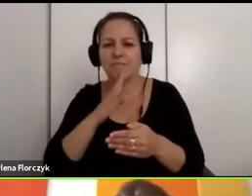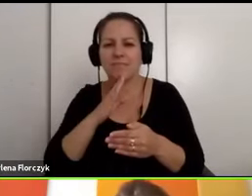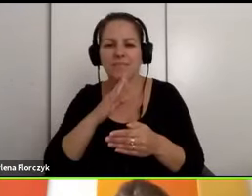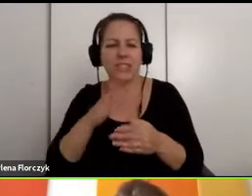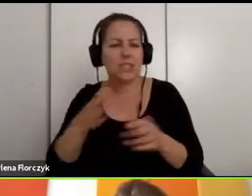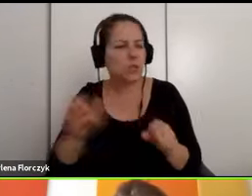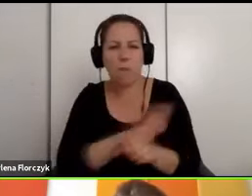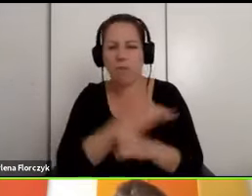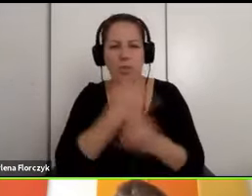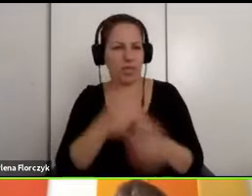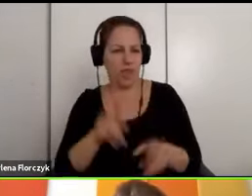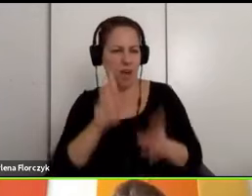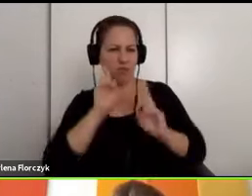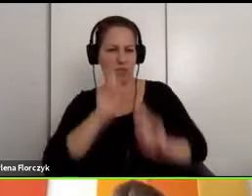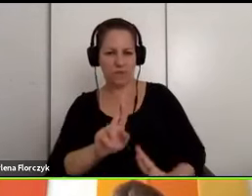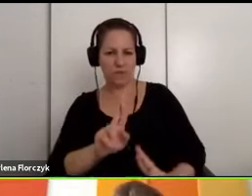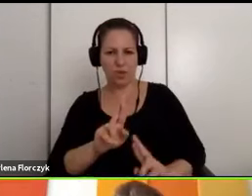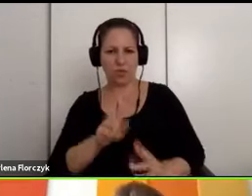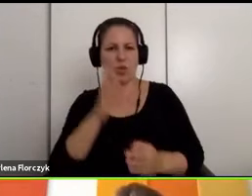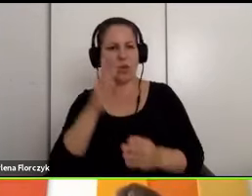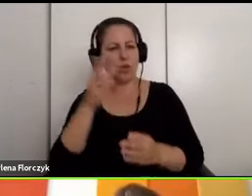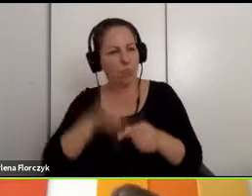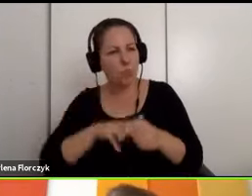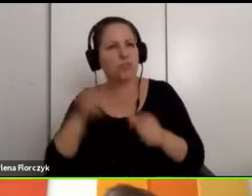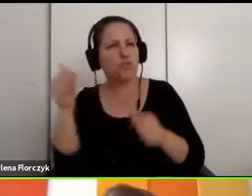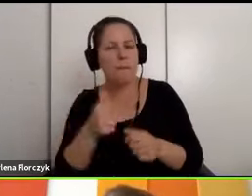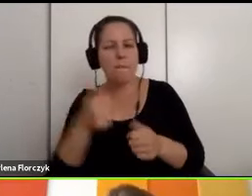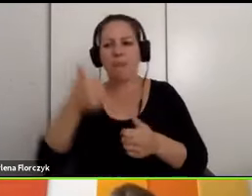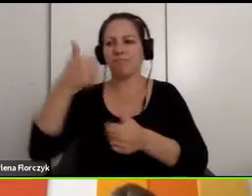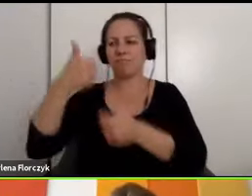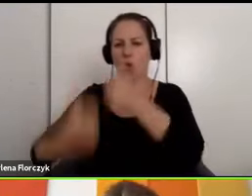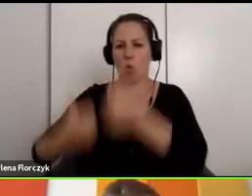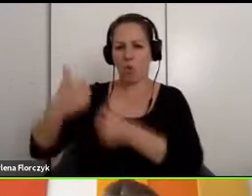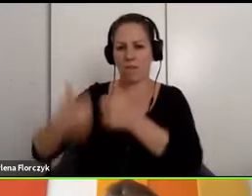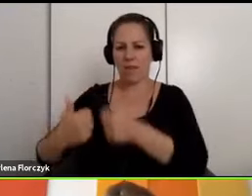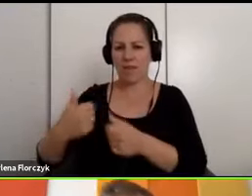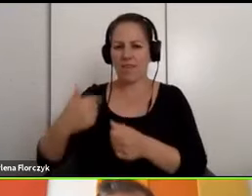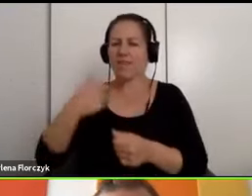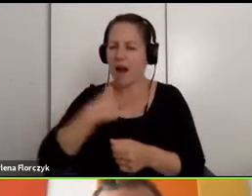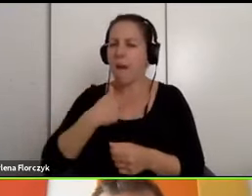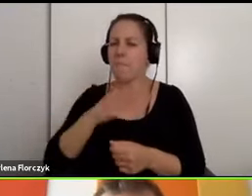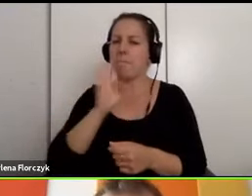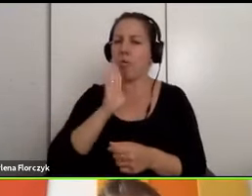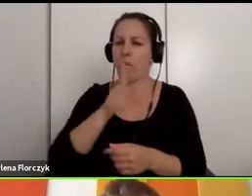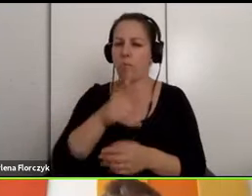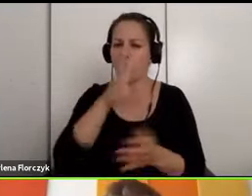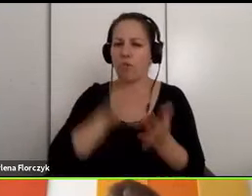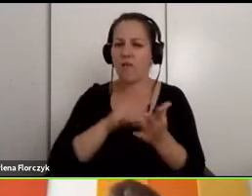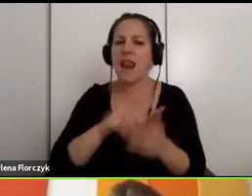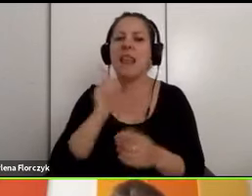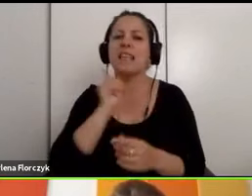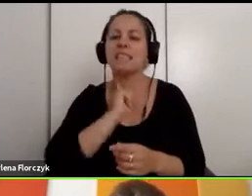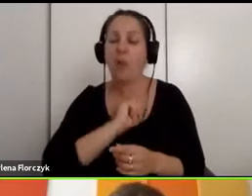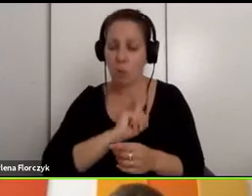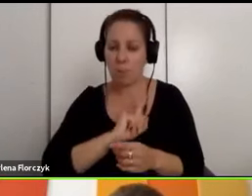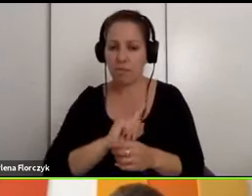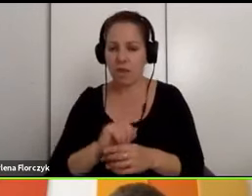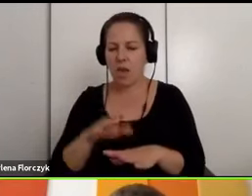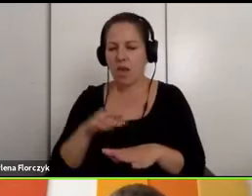inną rzeczywistość, w której już trzeba konkurować. I ja mam podobne doświadczenie z liceum. To